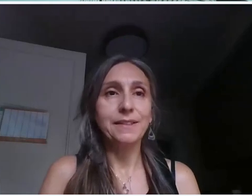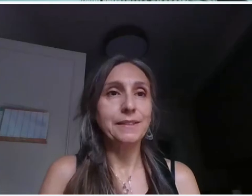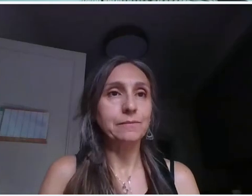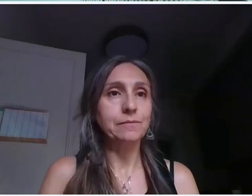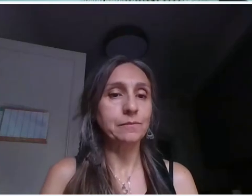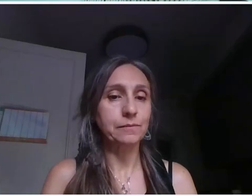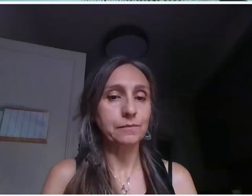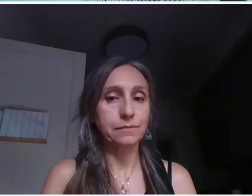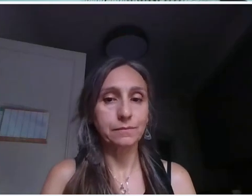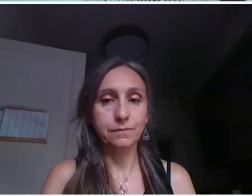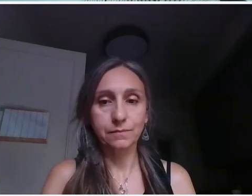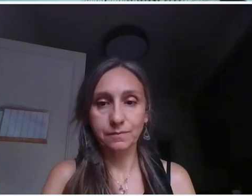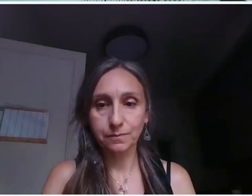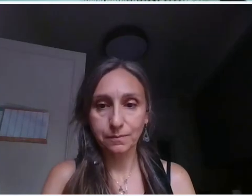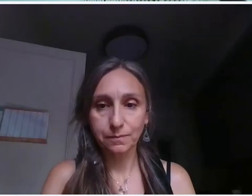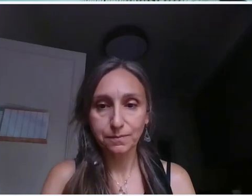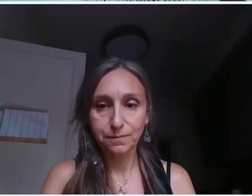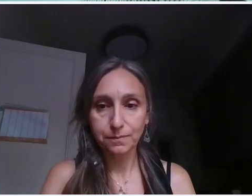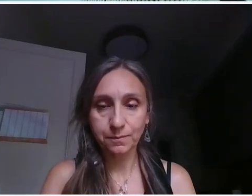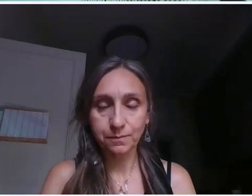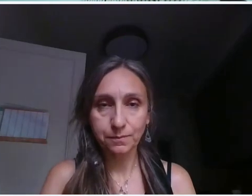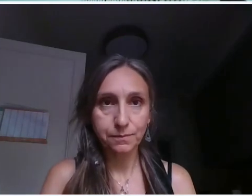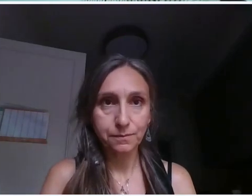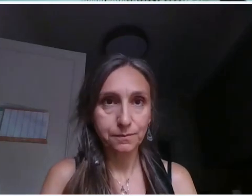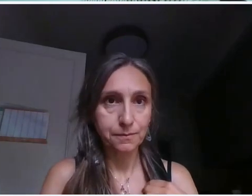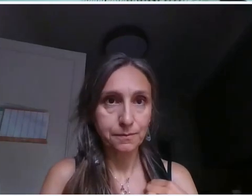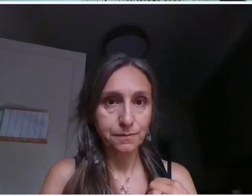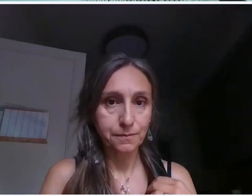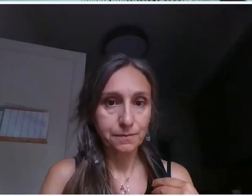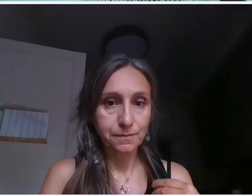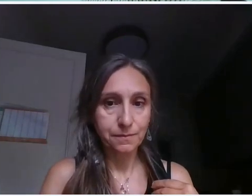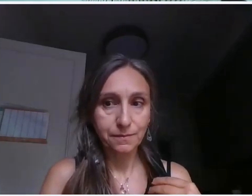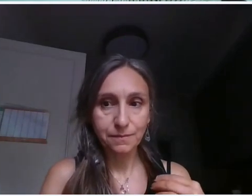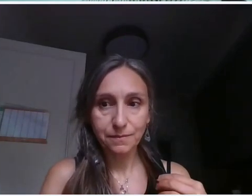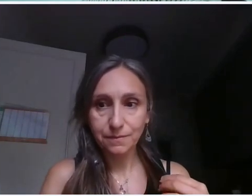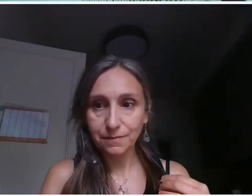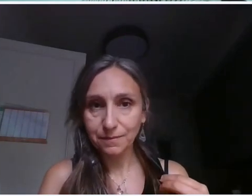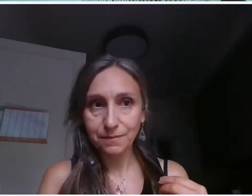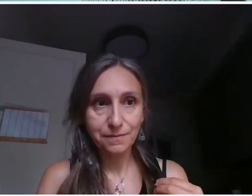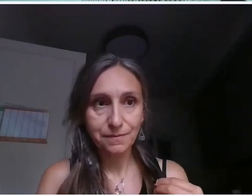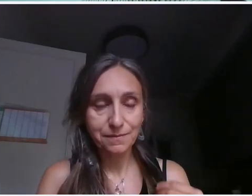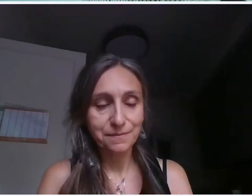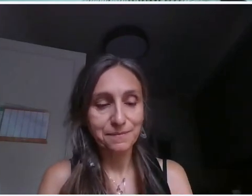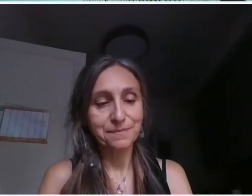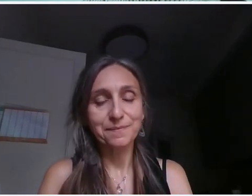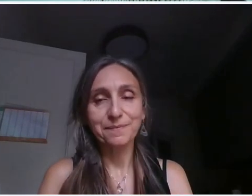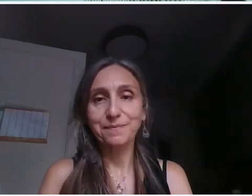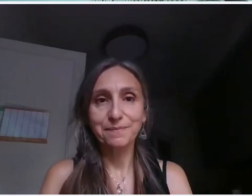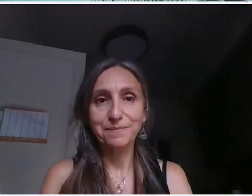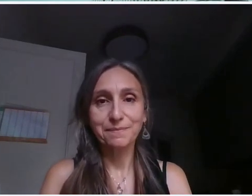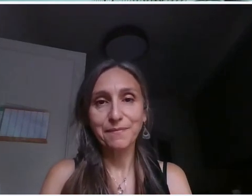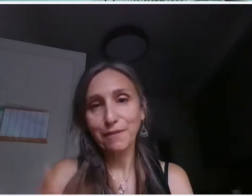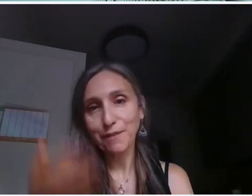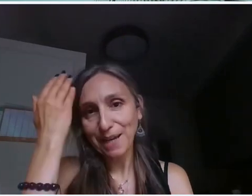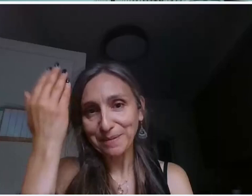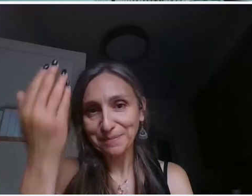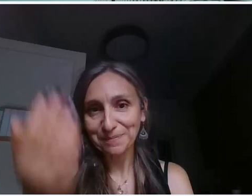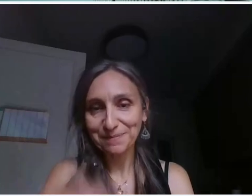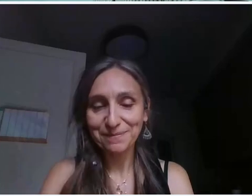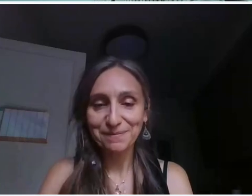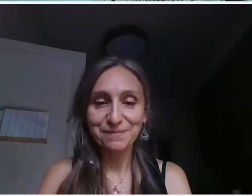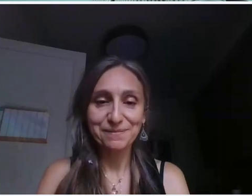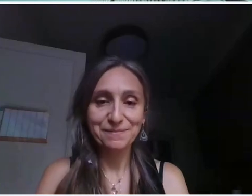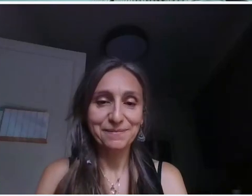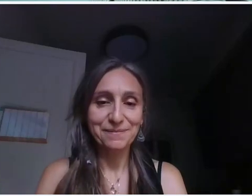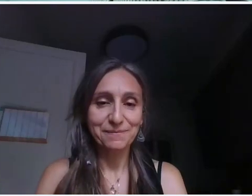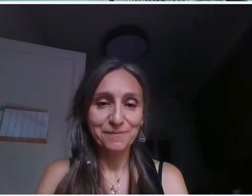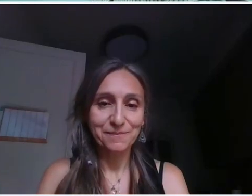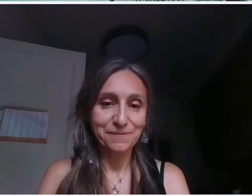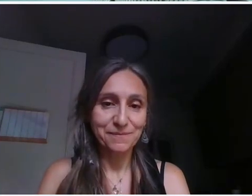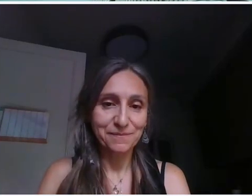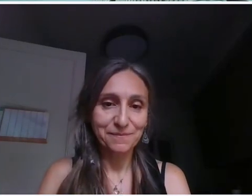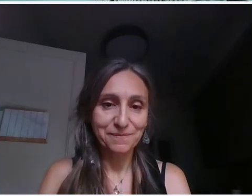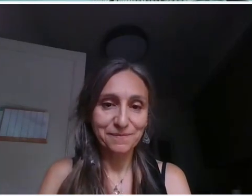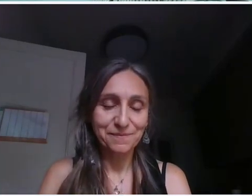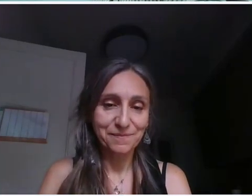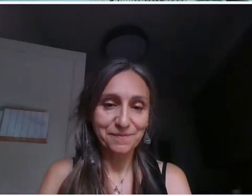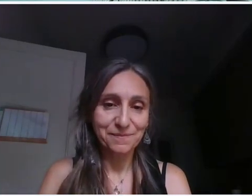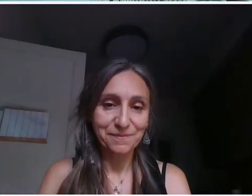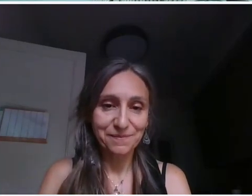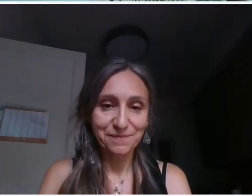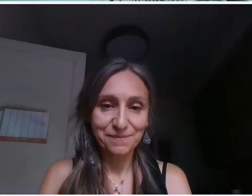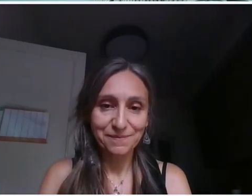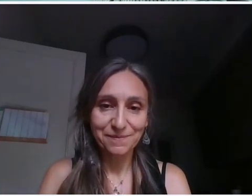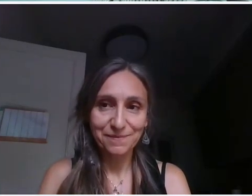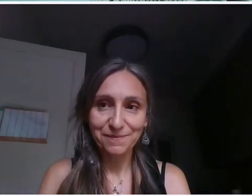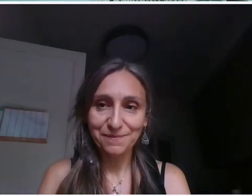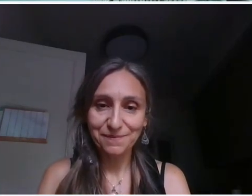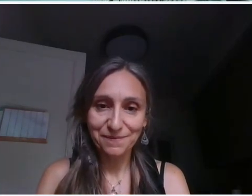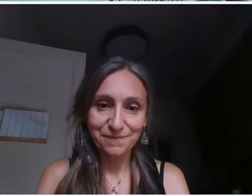Allora, grazie mille e mamma mia, continuare dopo Laura è impegnativo, quindi scenderò di livellissimo,